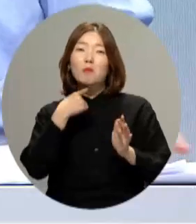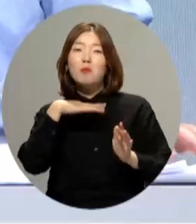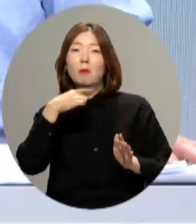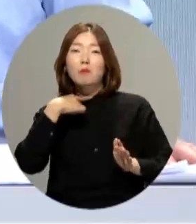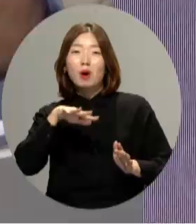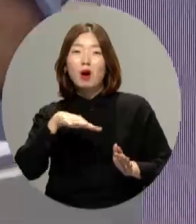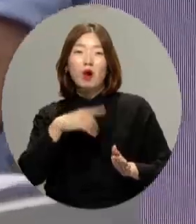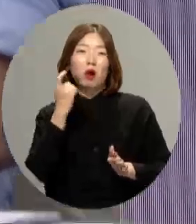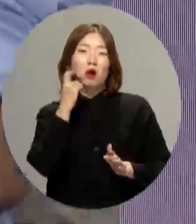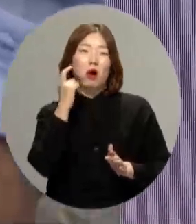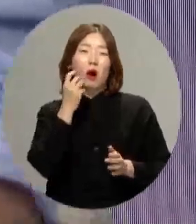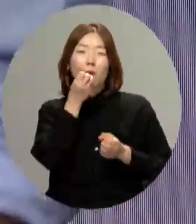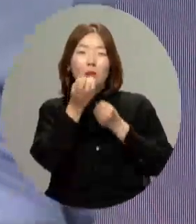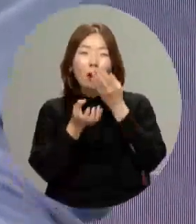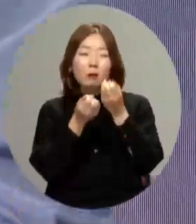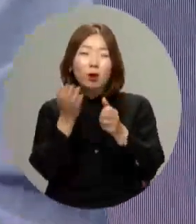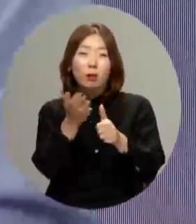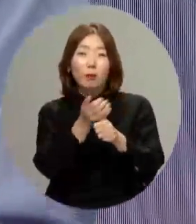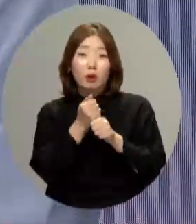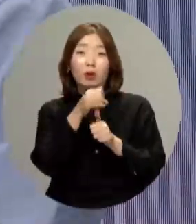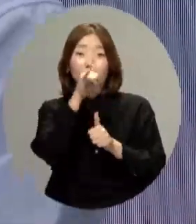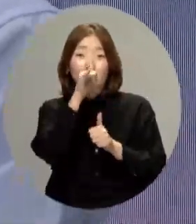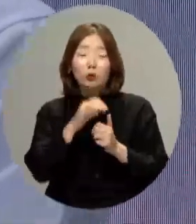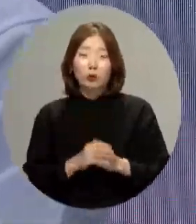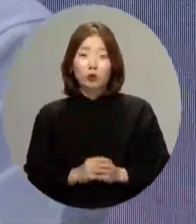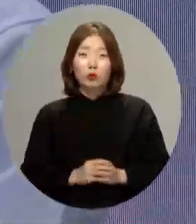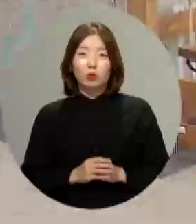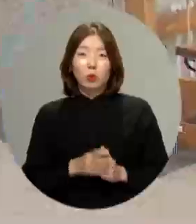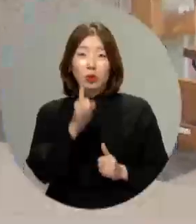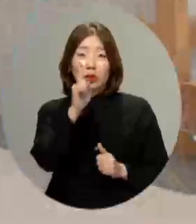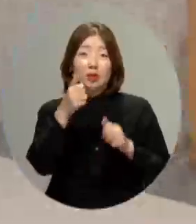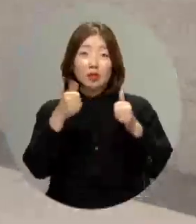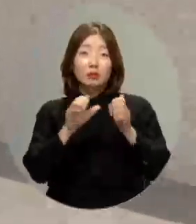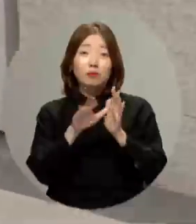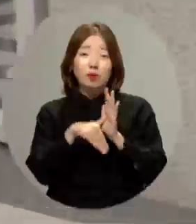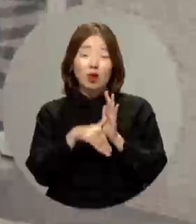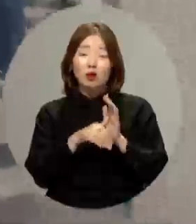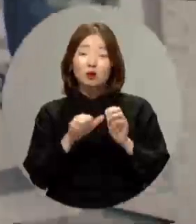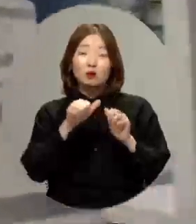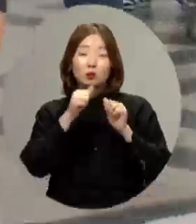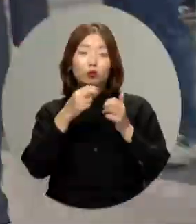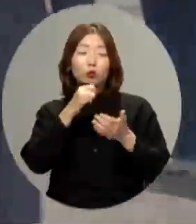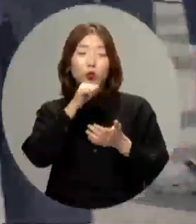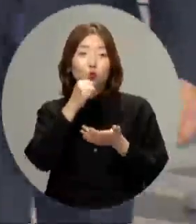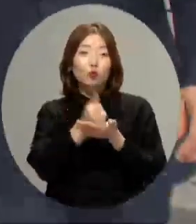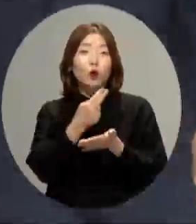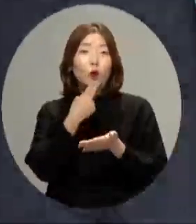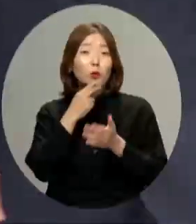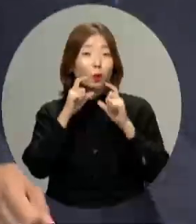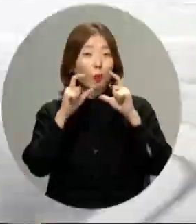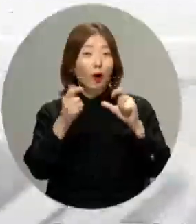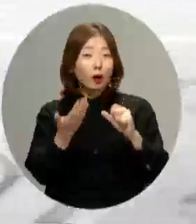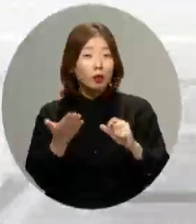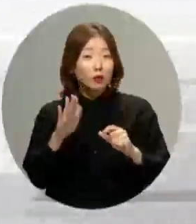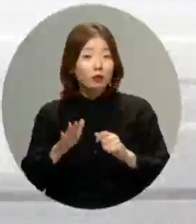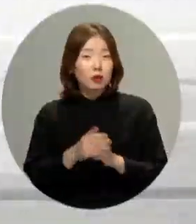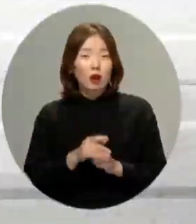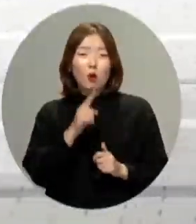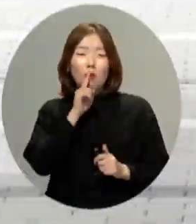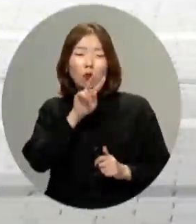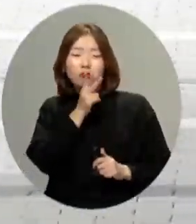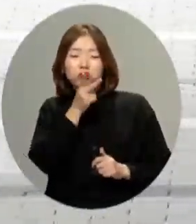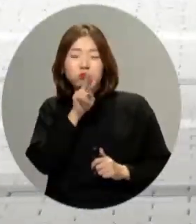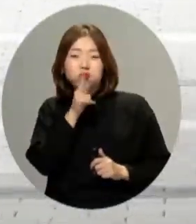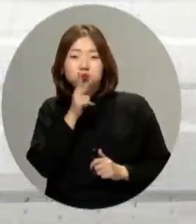부인하면서 허위사실 공표로 기소된 사건. 1심에서 무죄를 선고받으며 한숨을 돌리는 듯 했지만 진술을